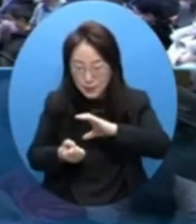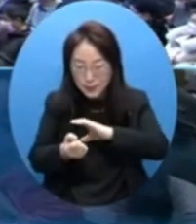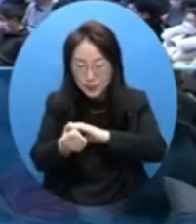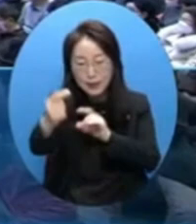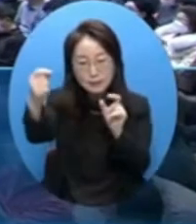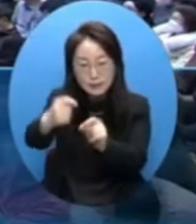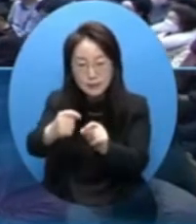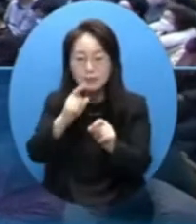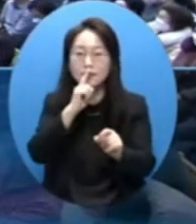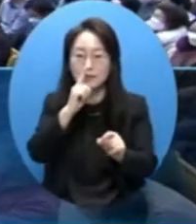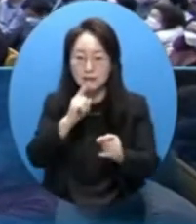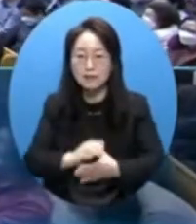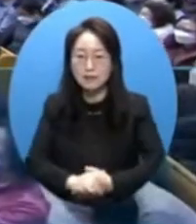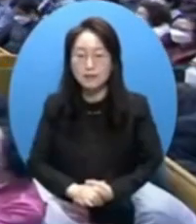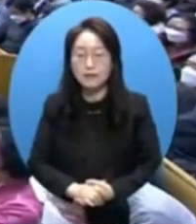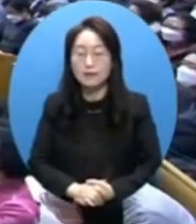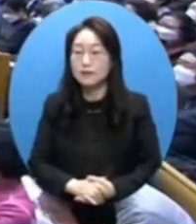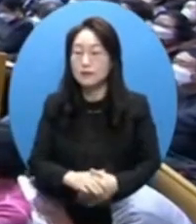말씀합니다